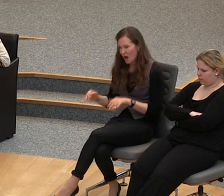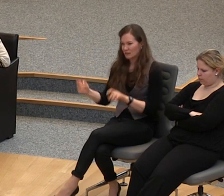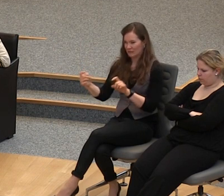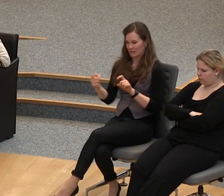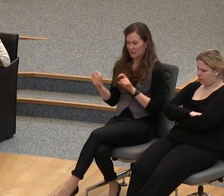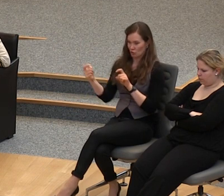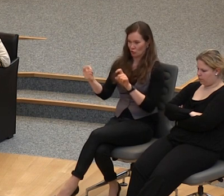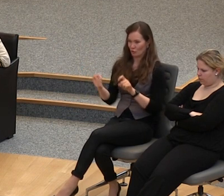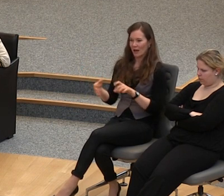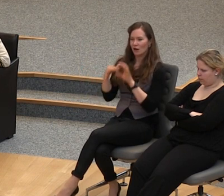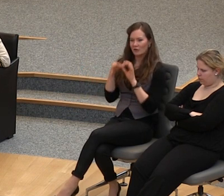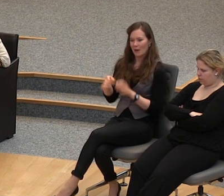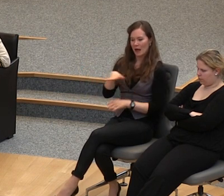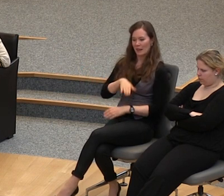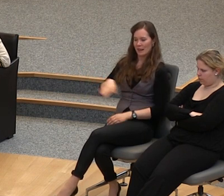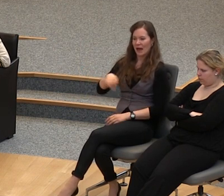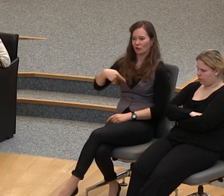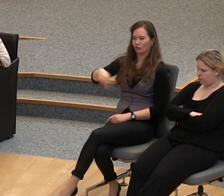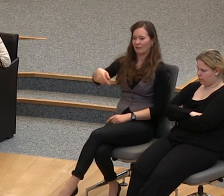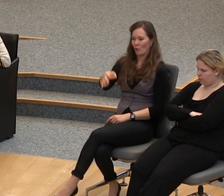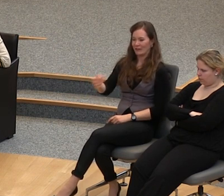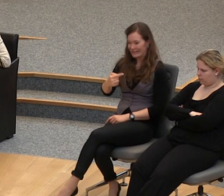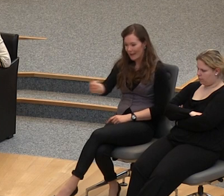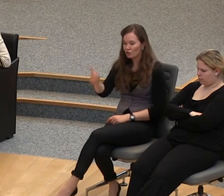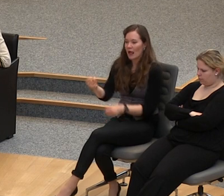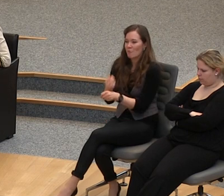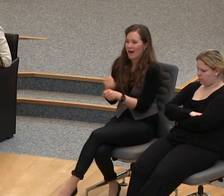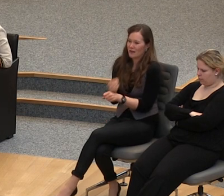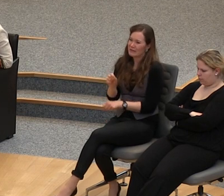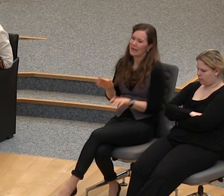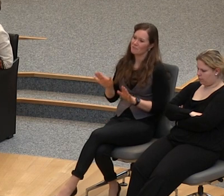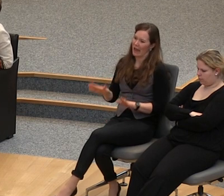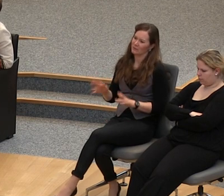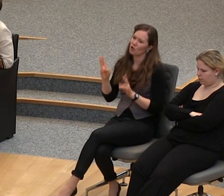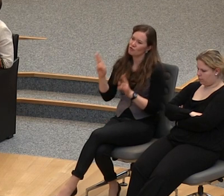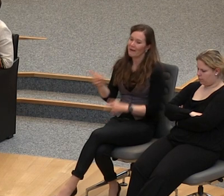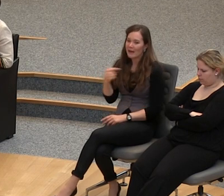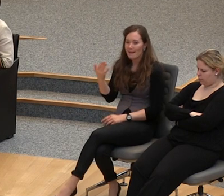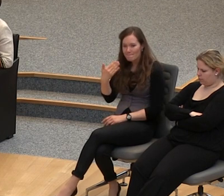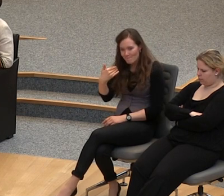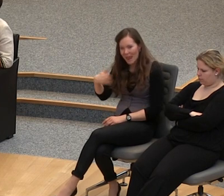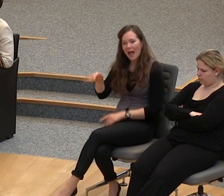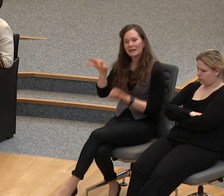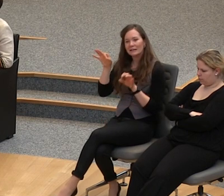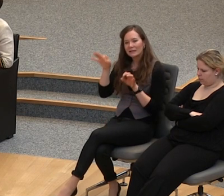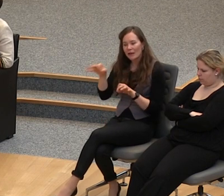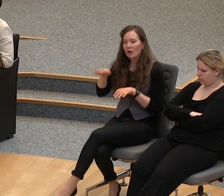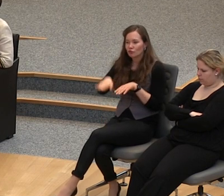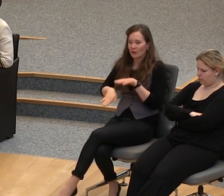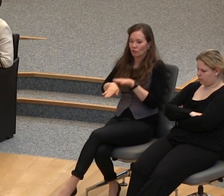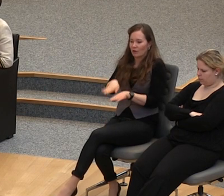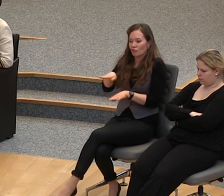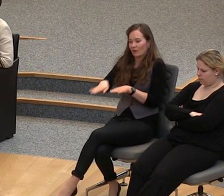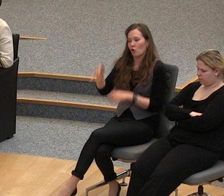die Konnexität wirklich ein Hemmschuh. Wir sollten uns viel mehr beschäftigen mit konkreten Schritten